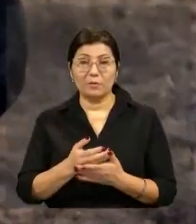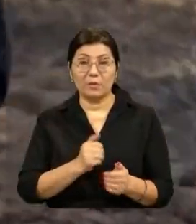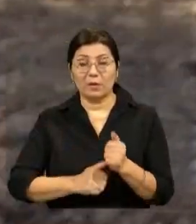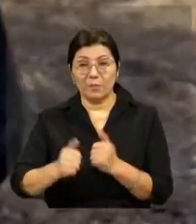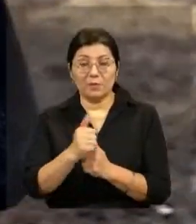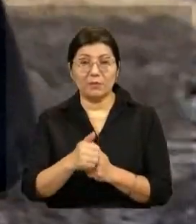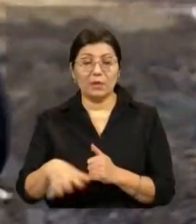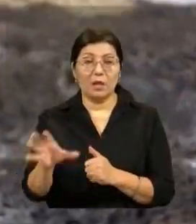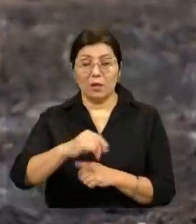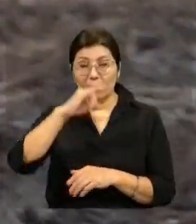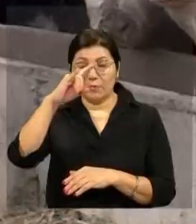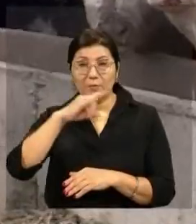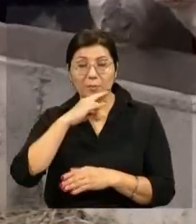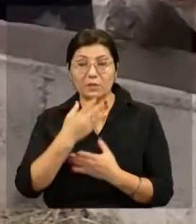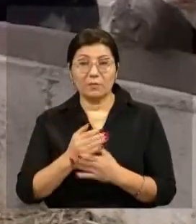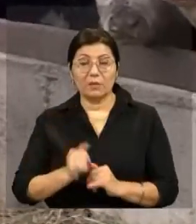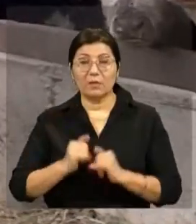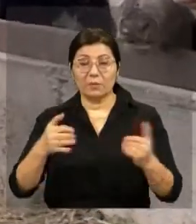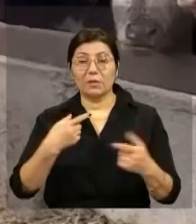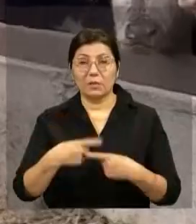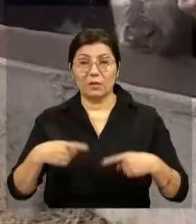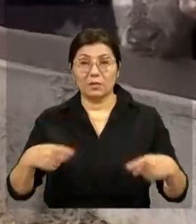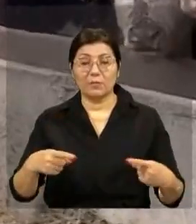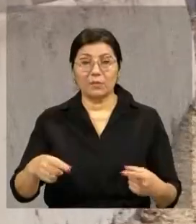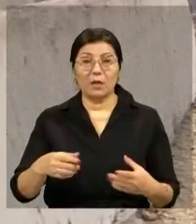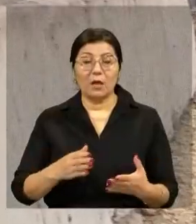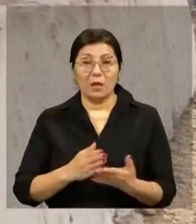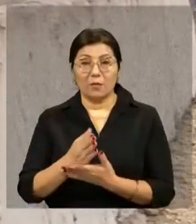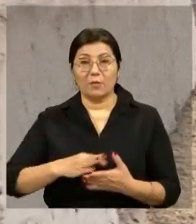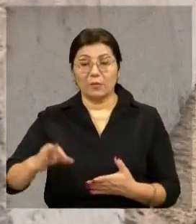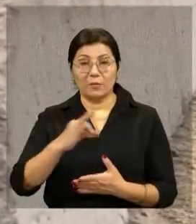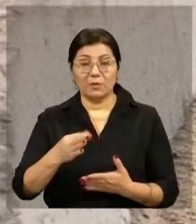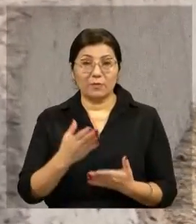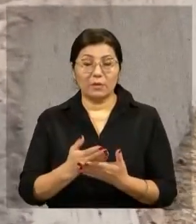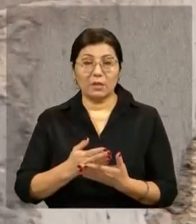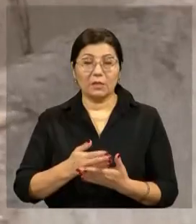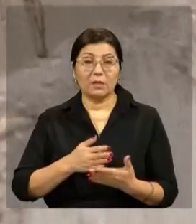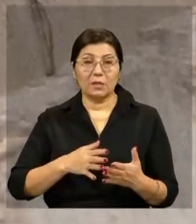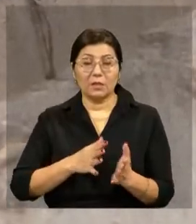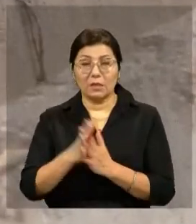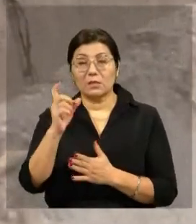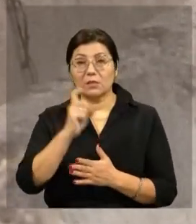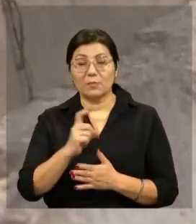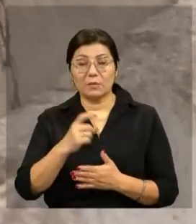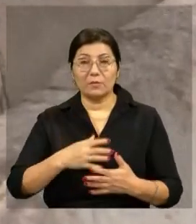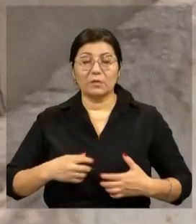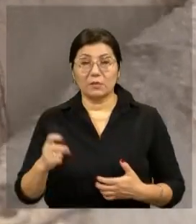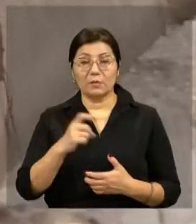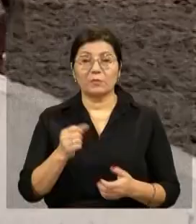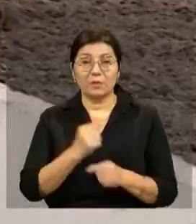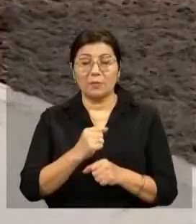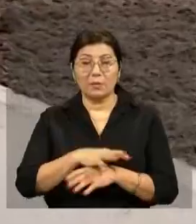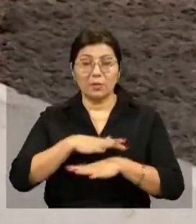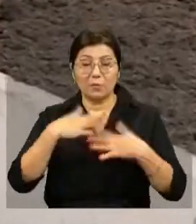но и по всей стране. Фермеры развивают самые разные направления отрасли. В приоритете – растениеводство и животноводство. Здесь работает большое количество